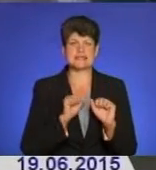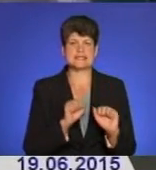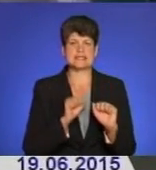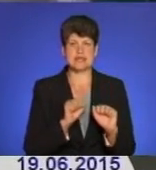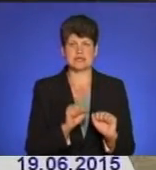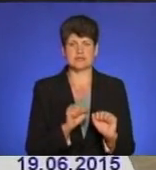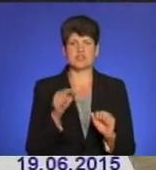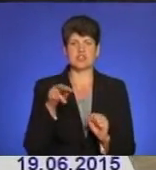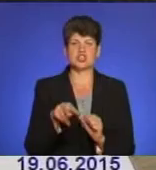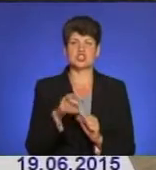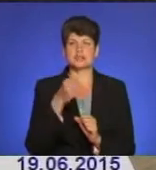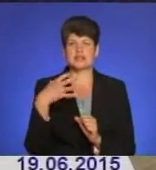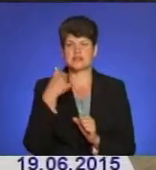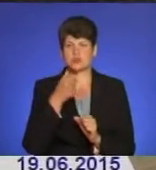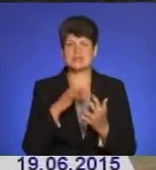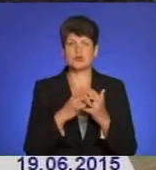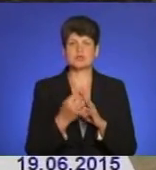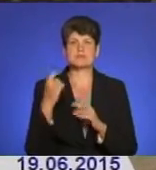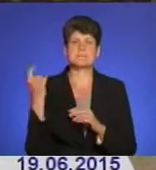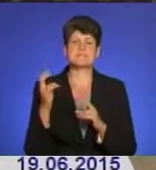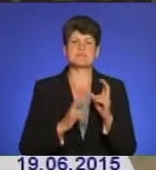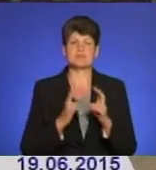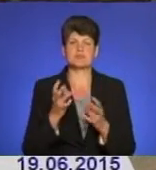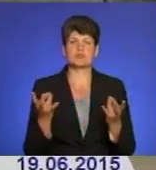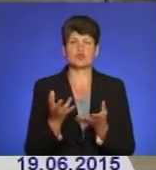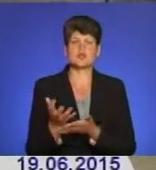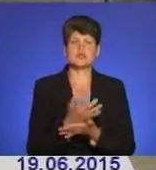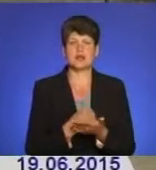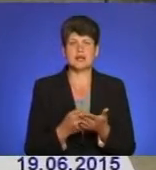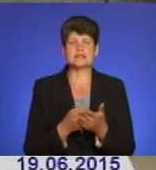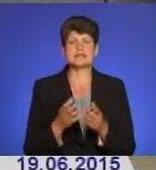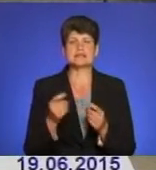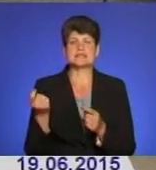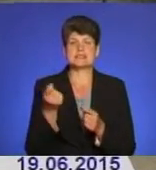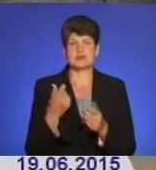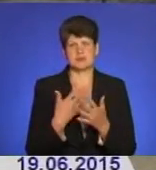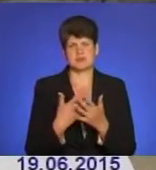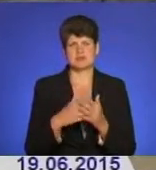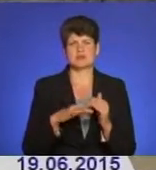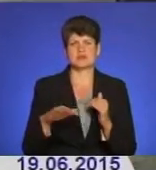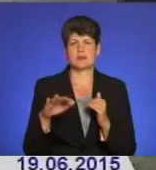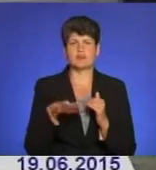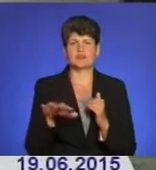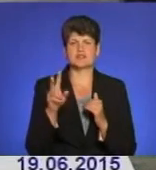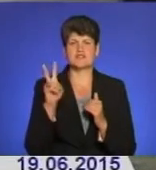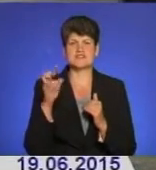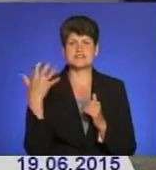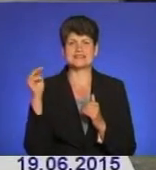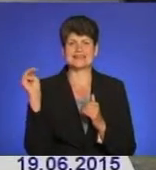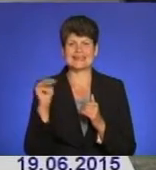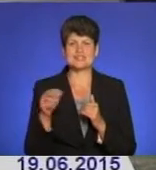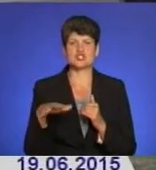2015 році. Сільгоспідприємствам в цьому році необхідно зібрати зернові культури на площі понад 250 тисяч